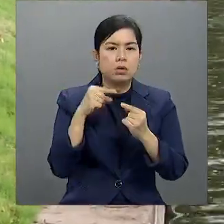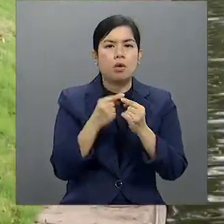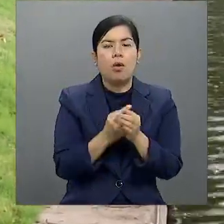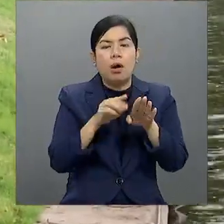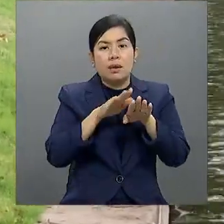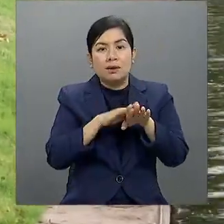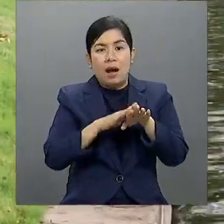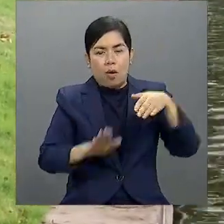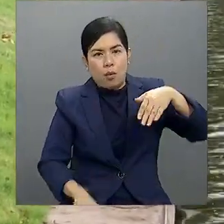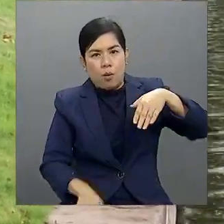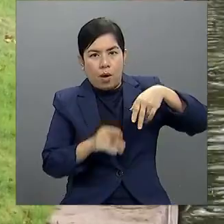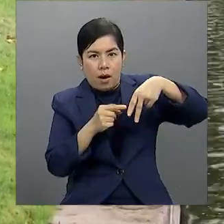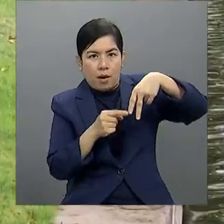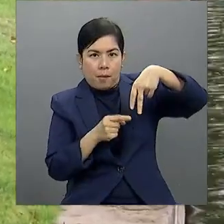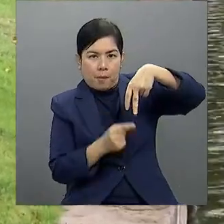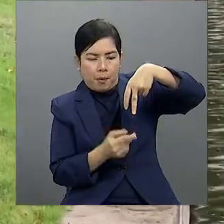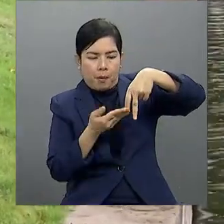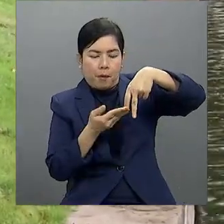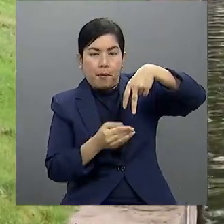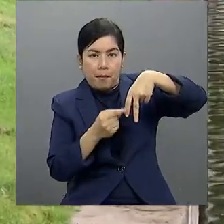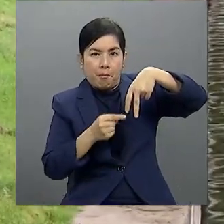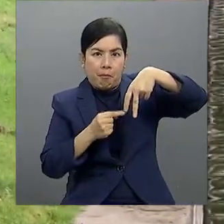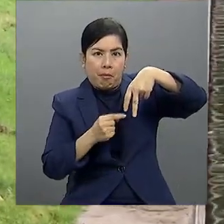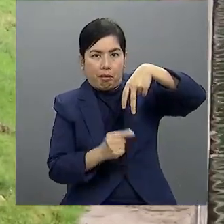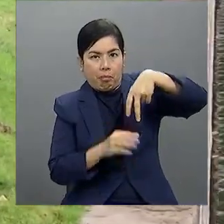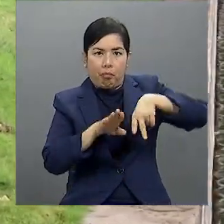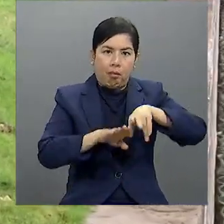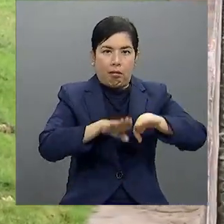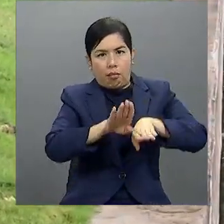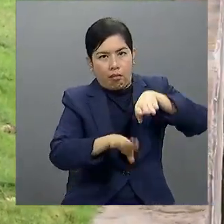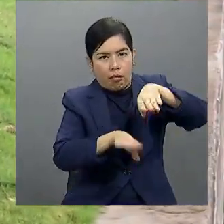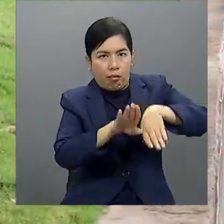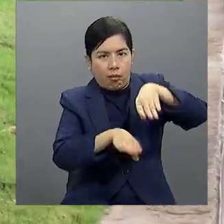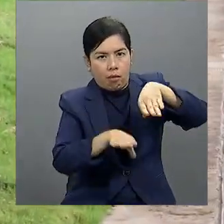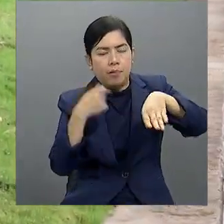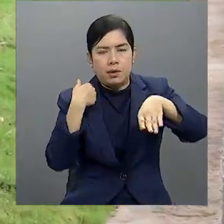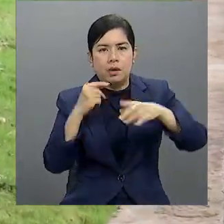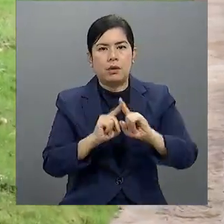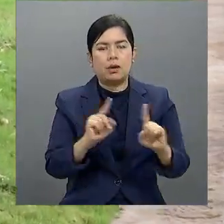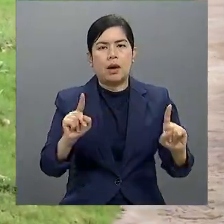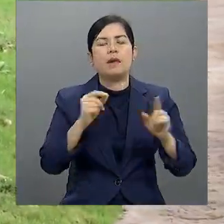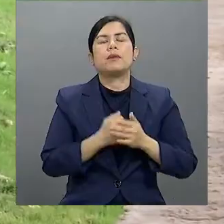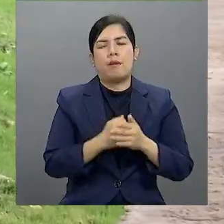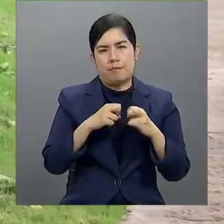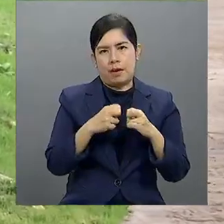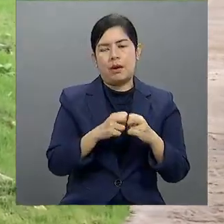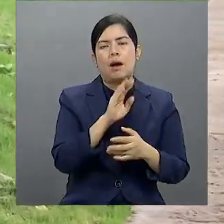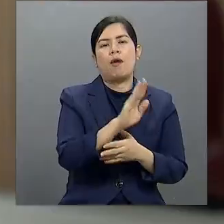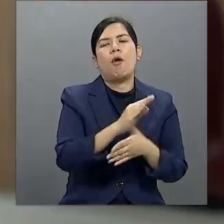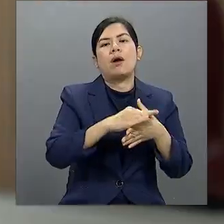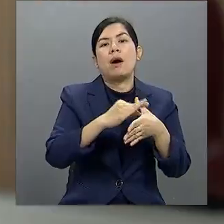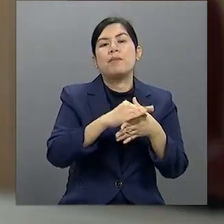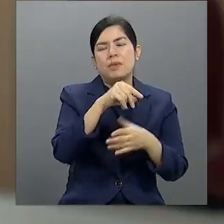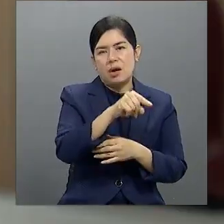นิ้วชี้เท้ายาวผิดปกติพวกนี้อาจจะทำใหความสมดุลของการของกล้ามเนื้อไม่สมดุลกันทำให้มีอาการปวดตามมา